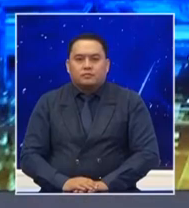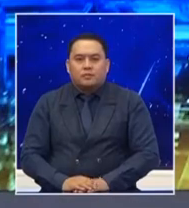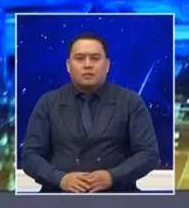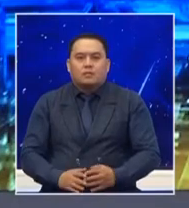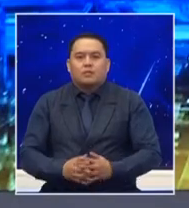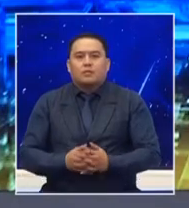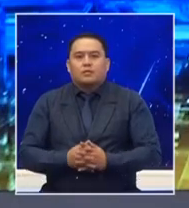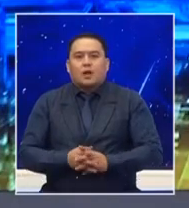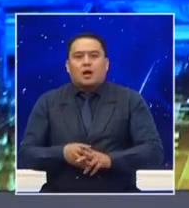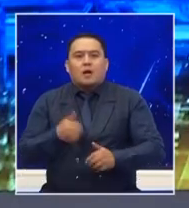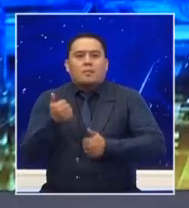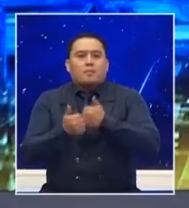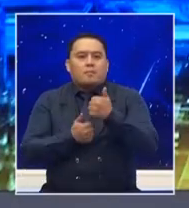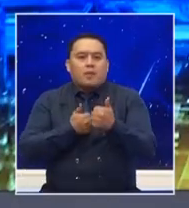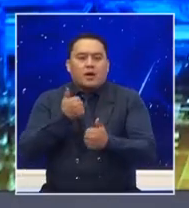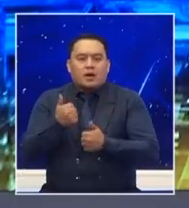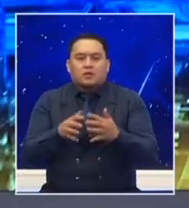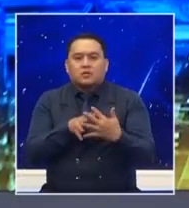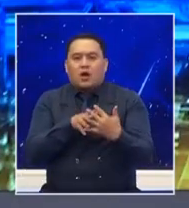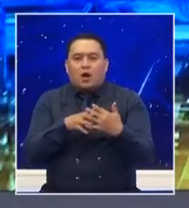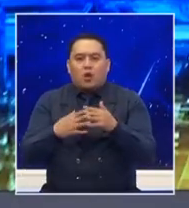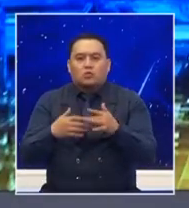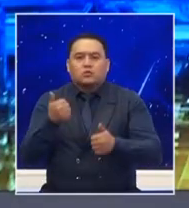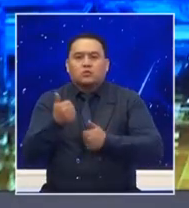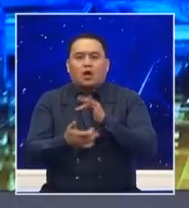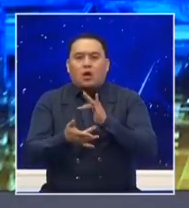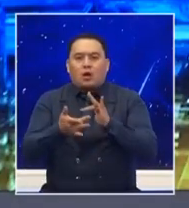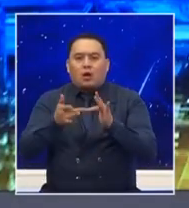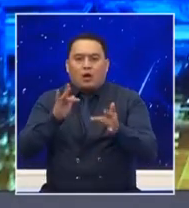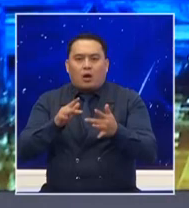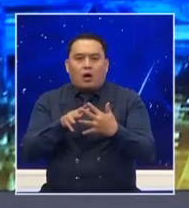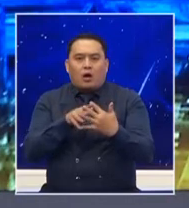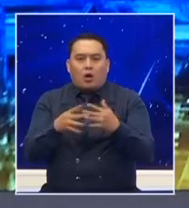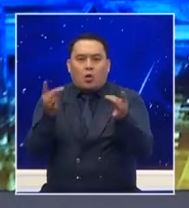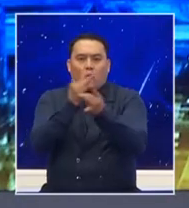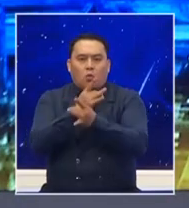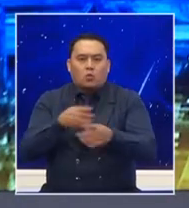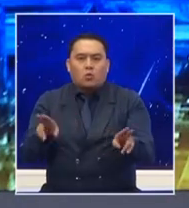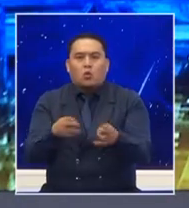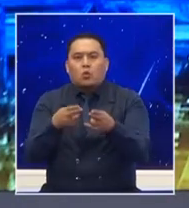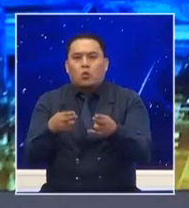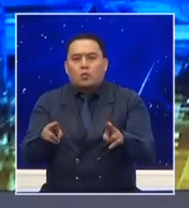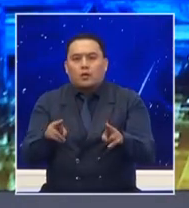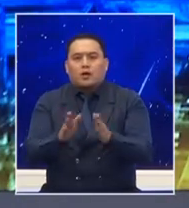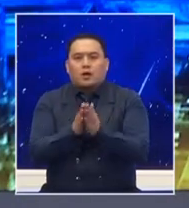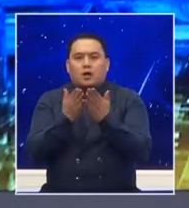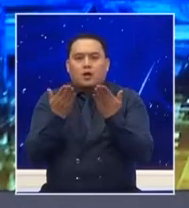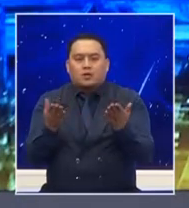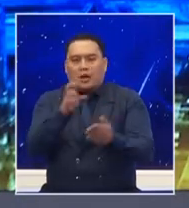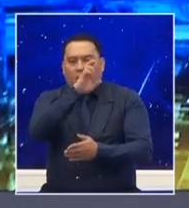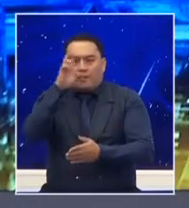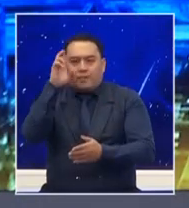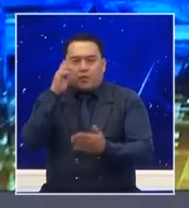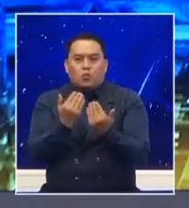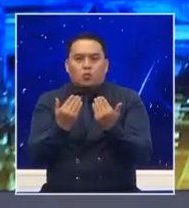Ауылым алтын бесігін байқауы өз мәресіне жетті. Онлайн сайыс өңірдегі ауылдық мәдениет үйлері мен клубтар, кітапханалар, музейлер